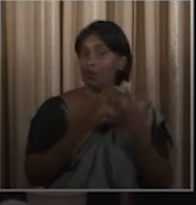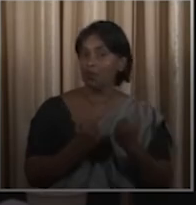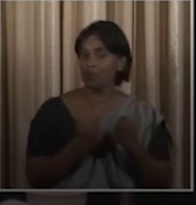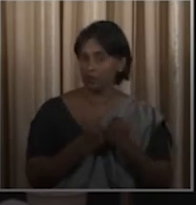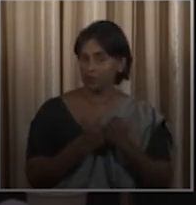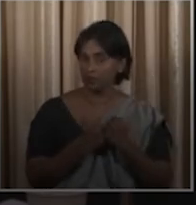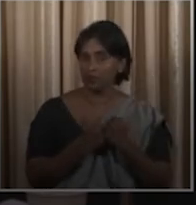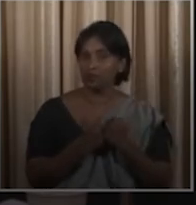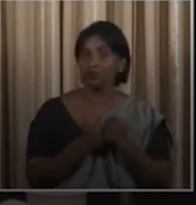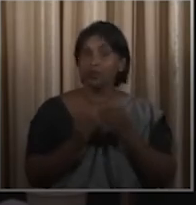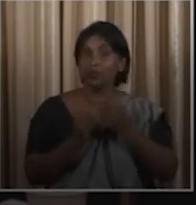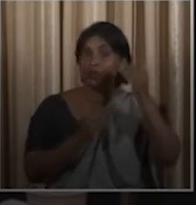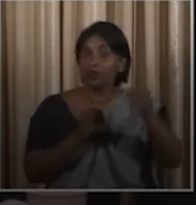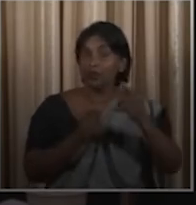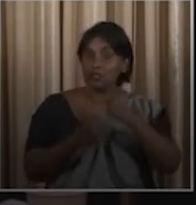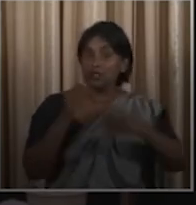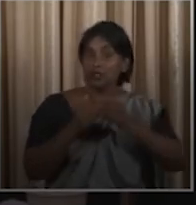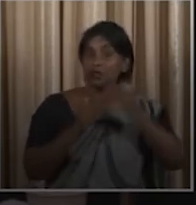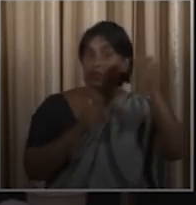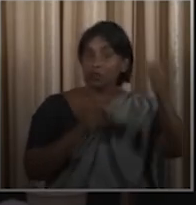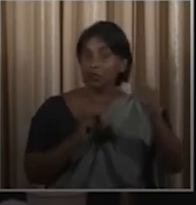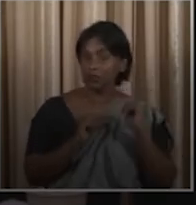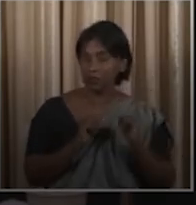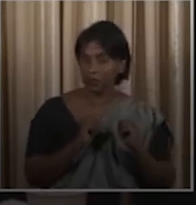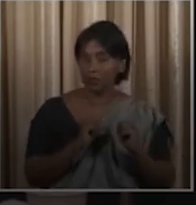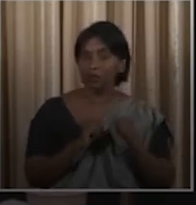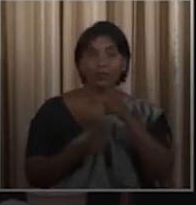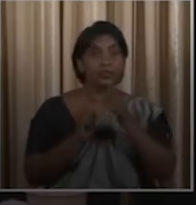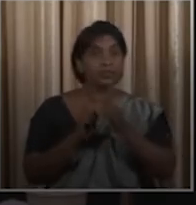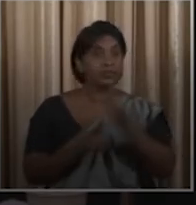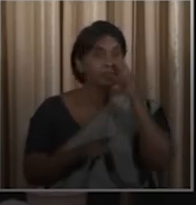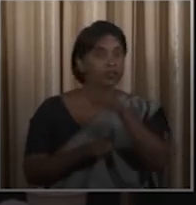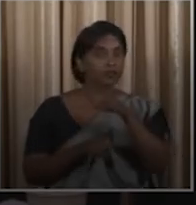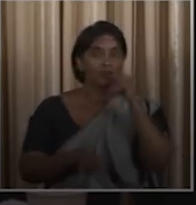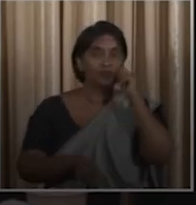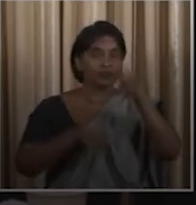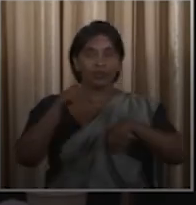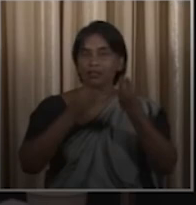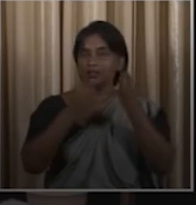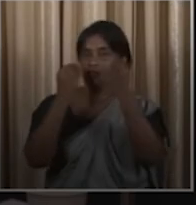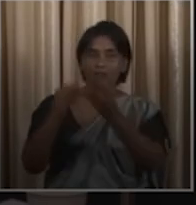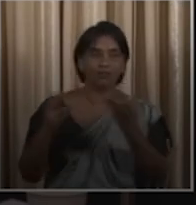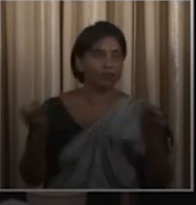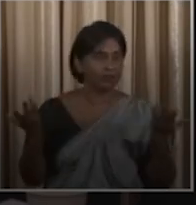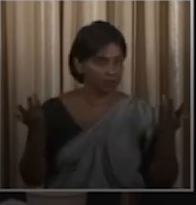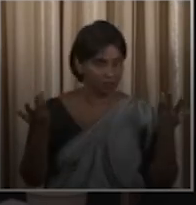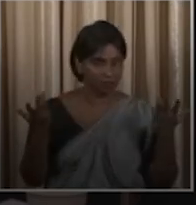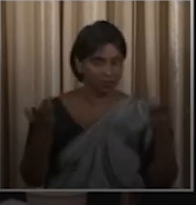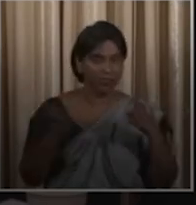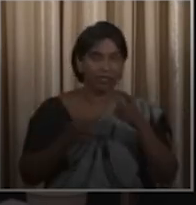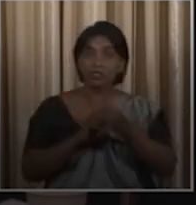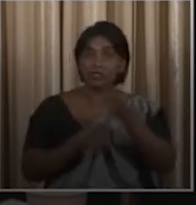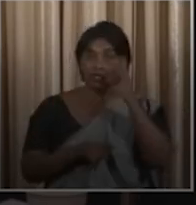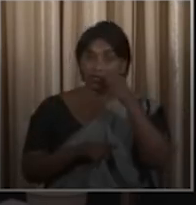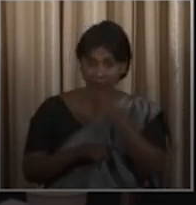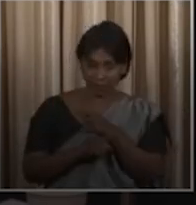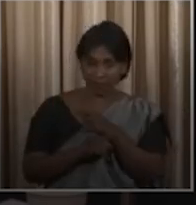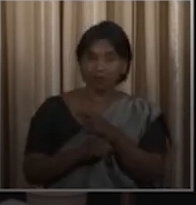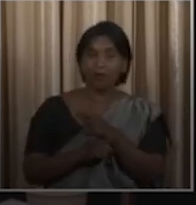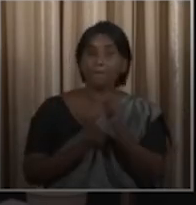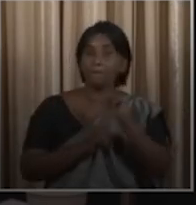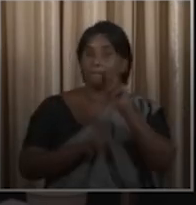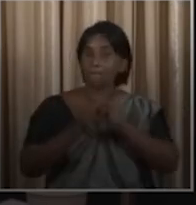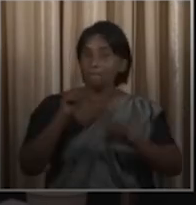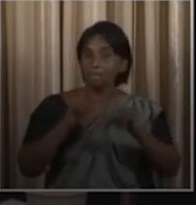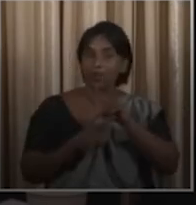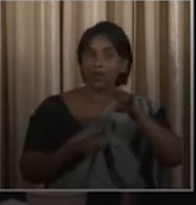ini, me janadipati orang janawara makne, me janadipati orang ya, me parlimen itu ekasiti seterin tora ganla